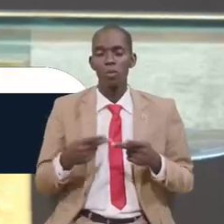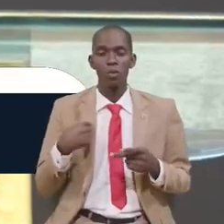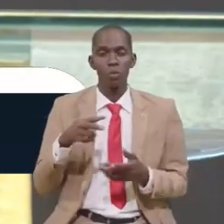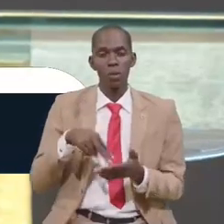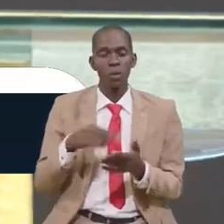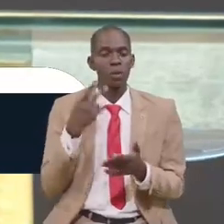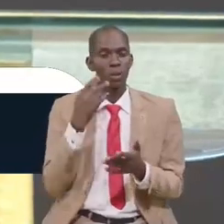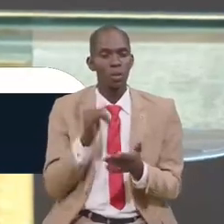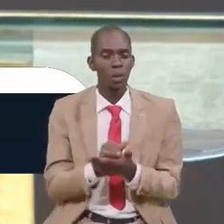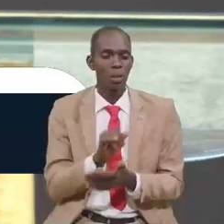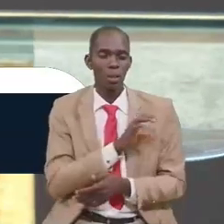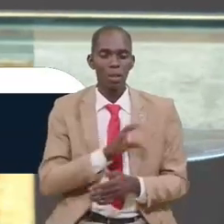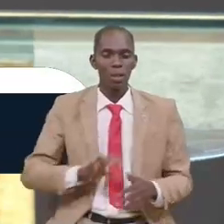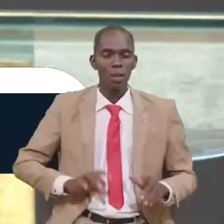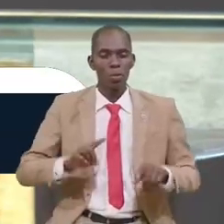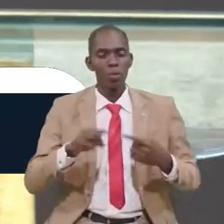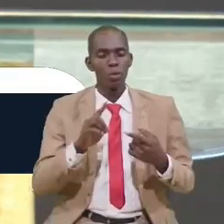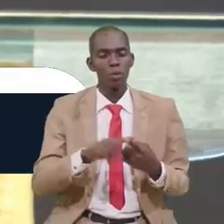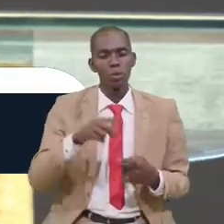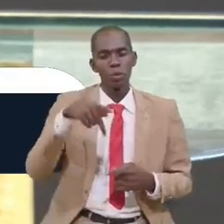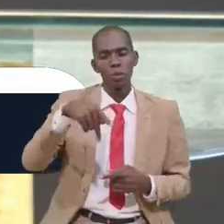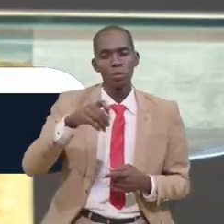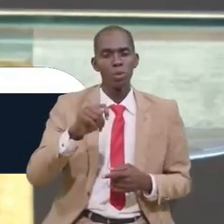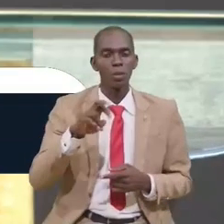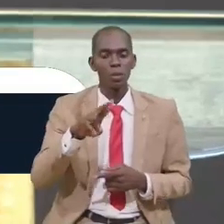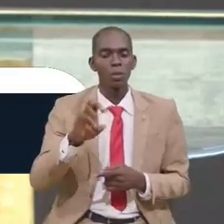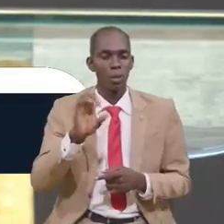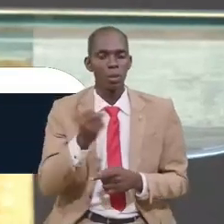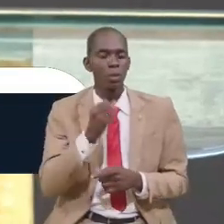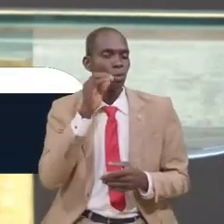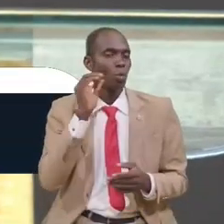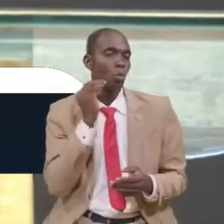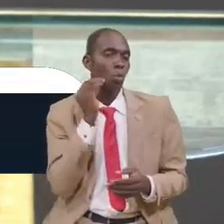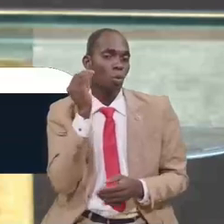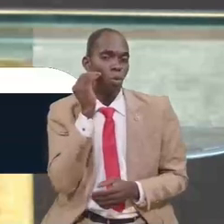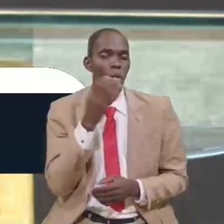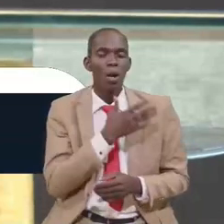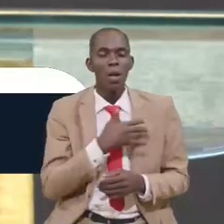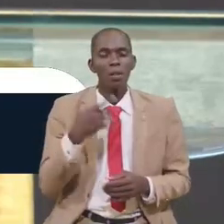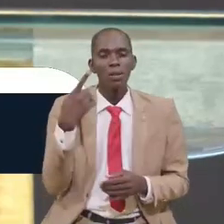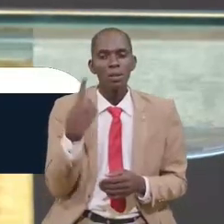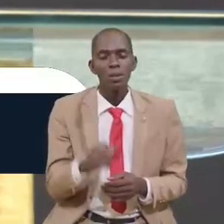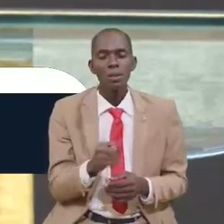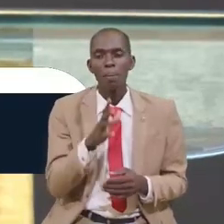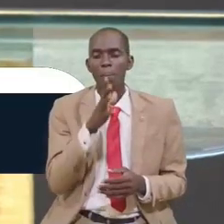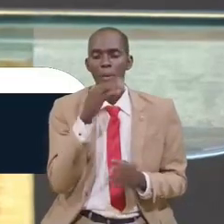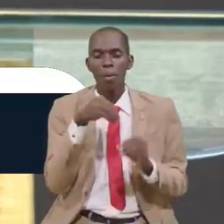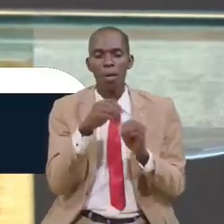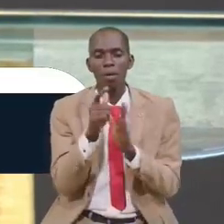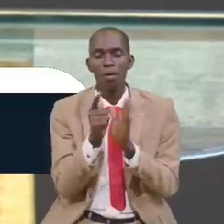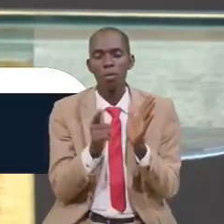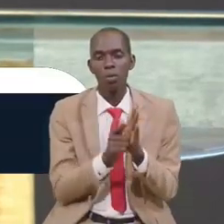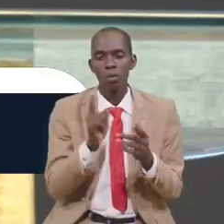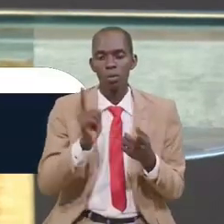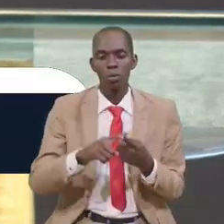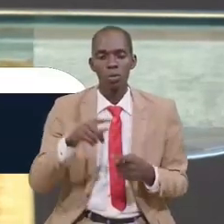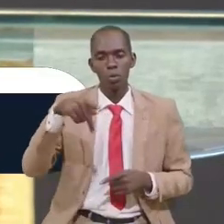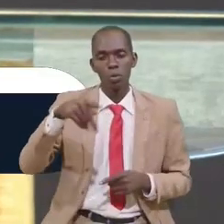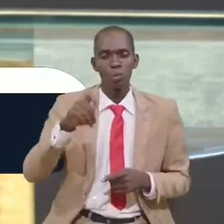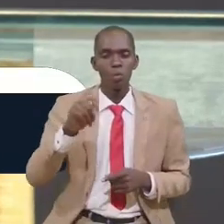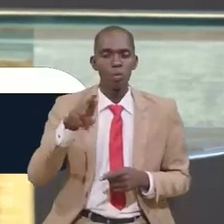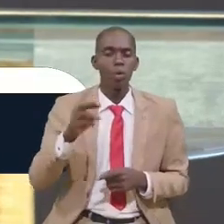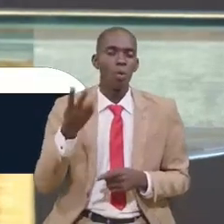il est allé à la maison de Pierre et la belle-mère de Pierre était